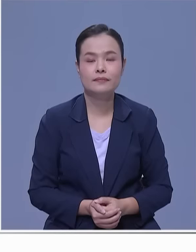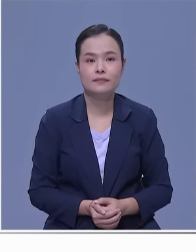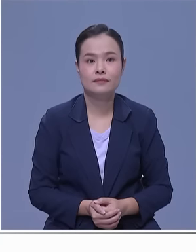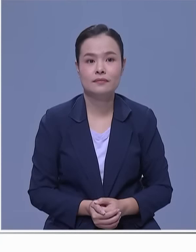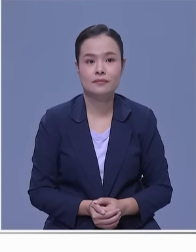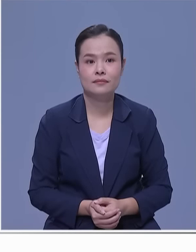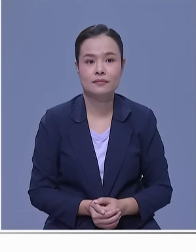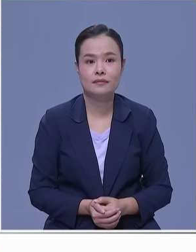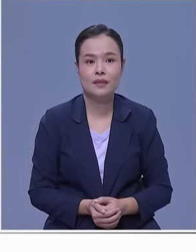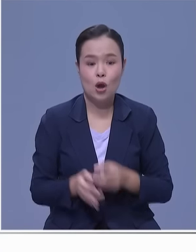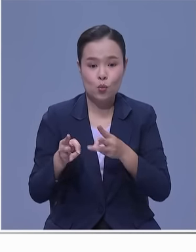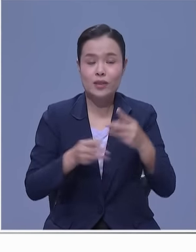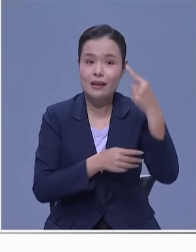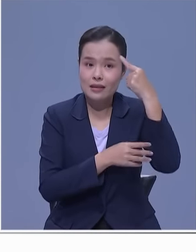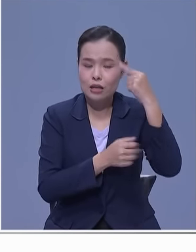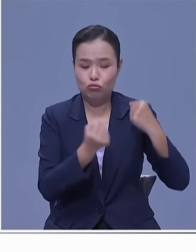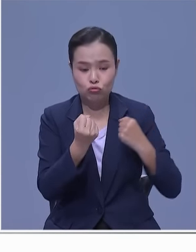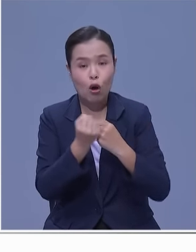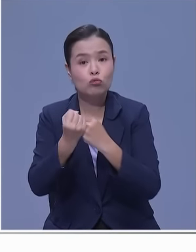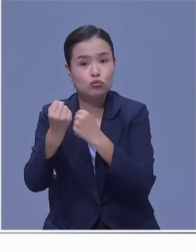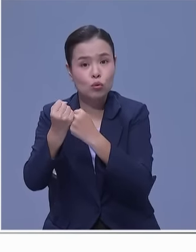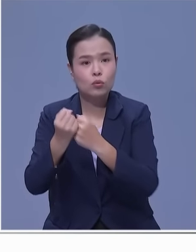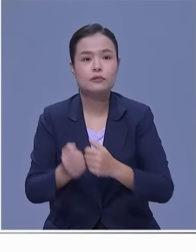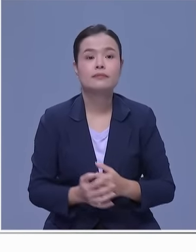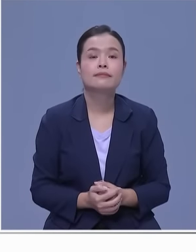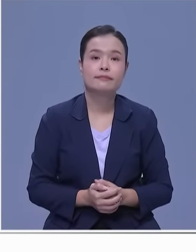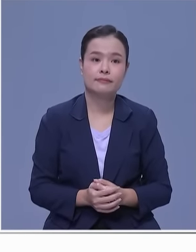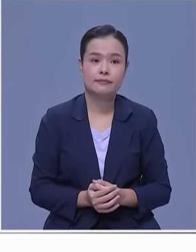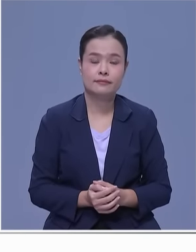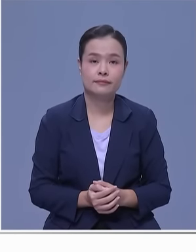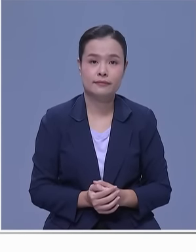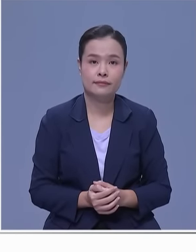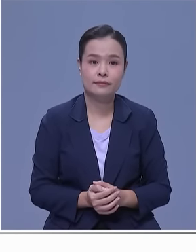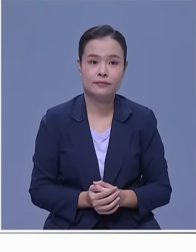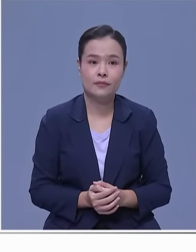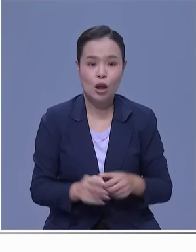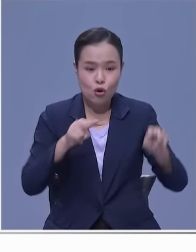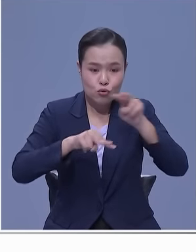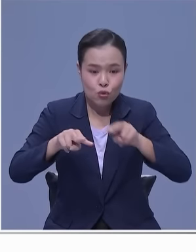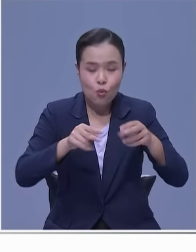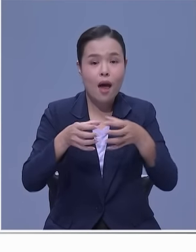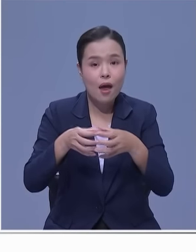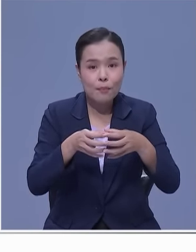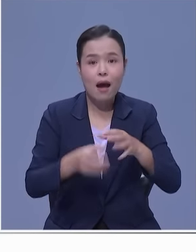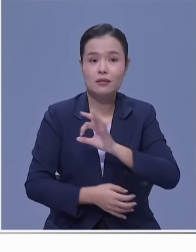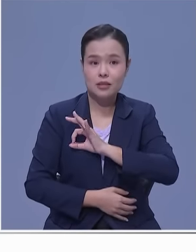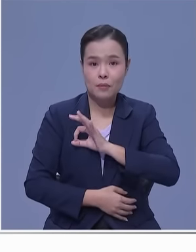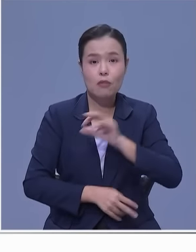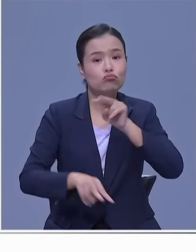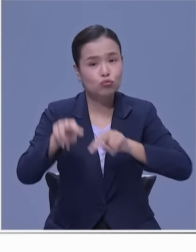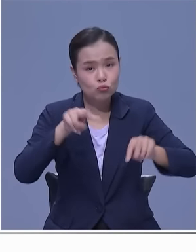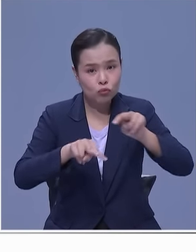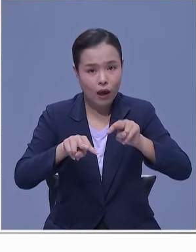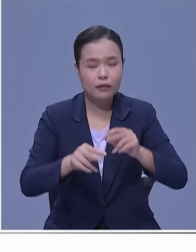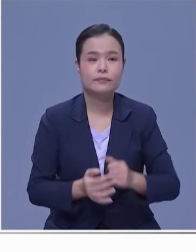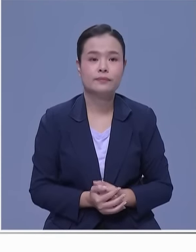คนที่ร่วมอุดมการณ์คนที่ร่วมกันต่อสู้มาคนที่ดูแลพรรคดูแลสมาชิกต่างๆเนี่ย